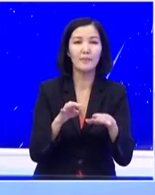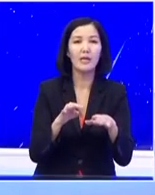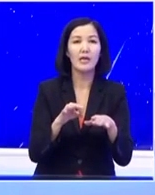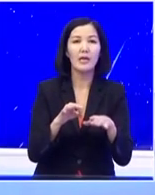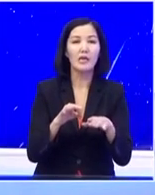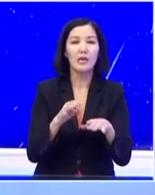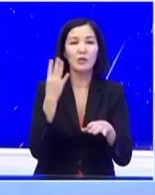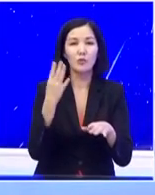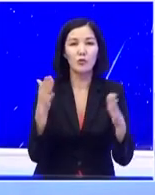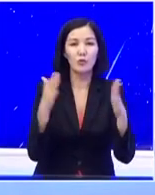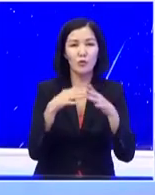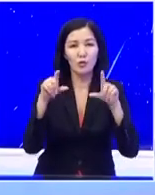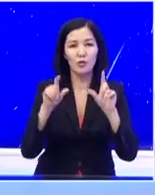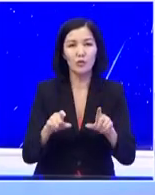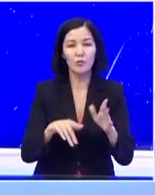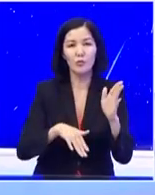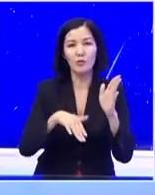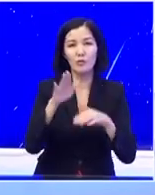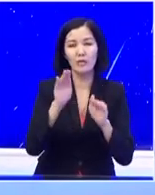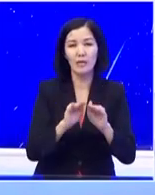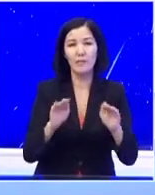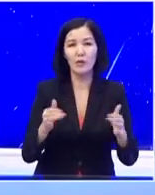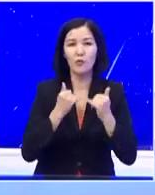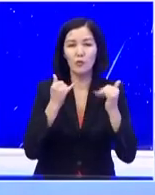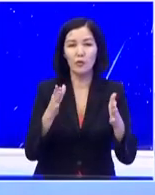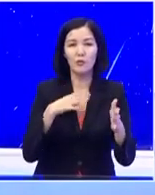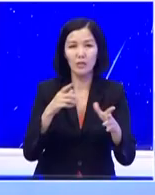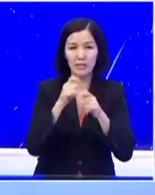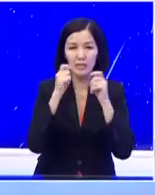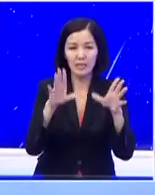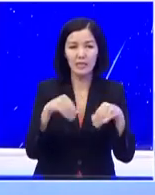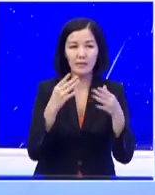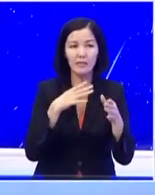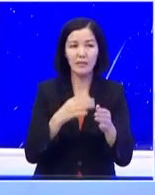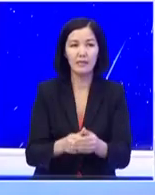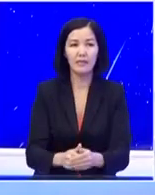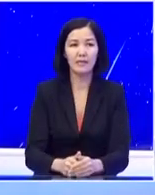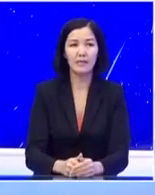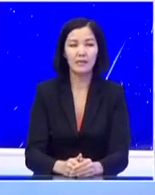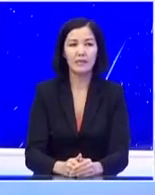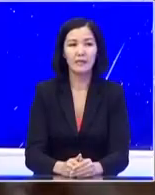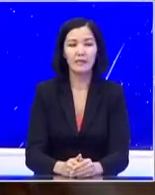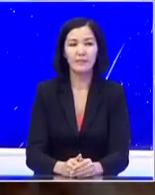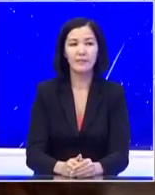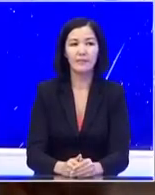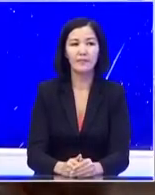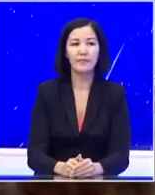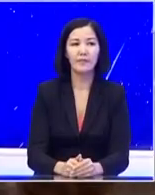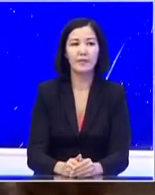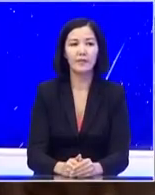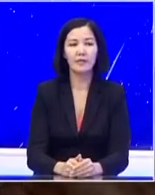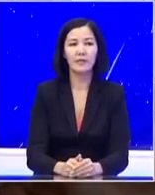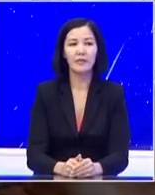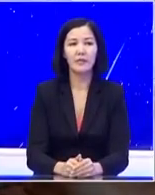тәлкегімен 4 қабырға ішінде өсіп жатқан бүлдіршіндерге құрмет көрсетілді. Сыйлықтар табысталды. Жанары